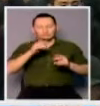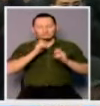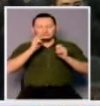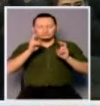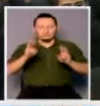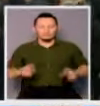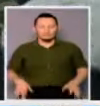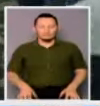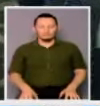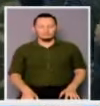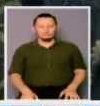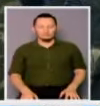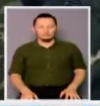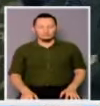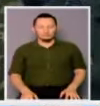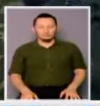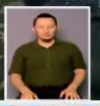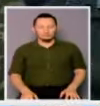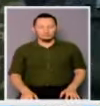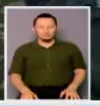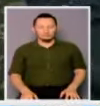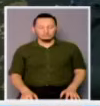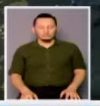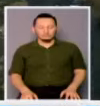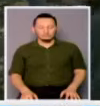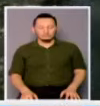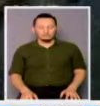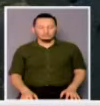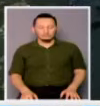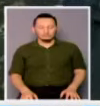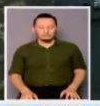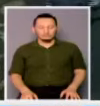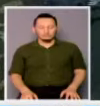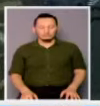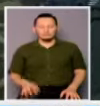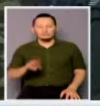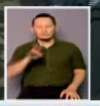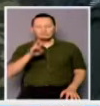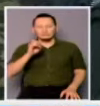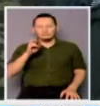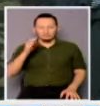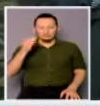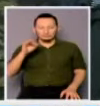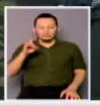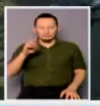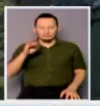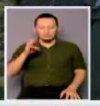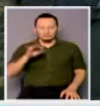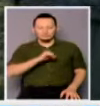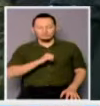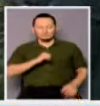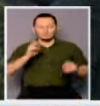деп біледі. Енді Алланың құдіреті болар, сосы Шейх Наджипті маған